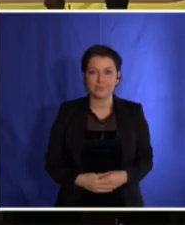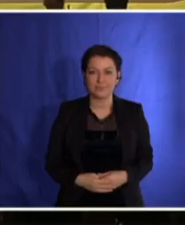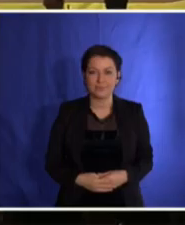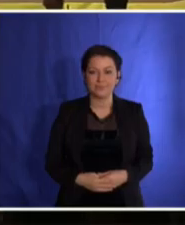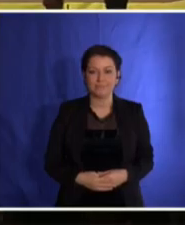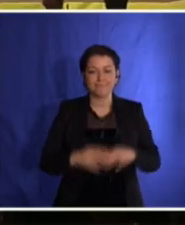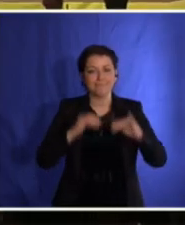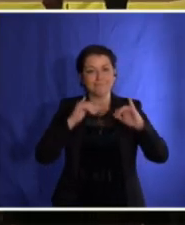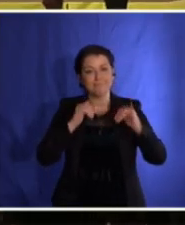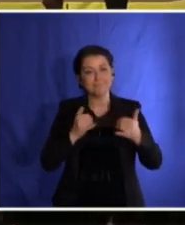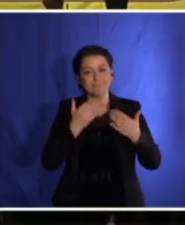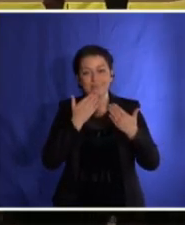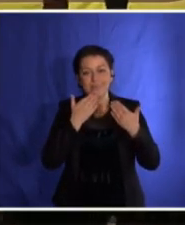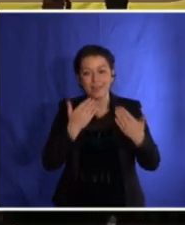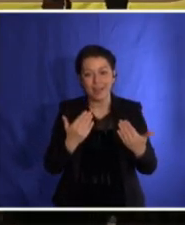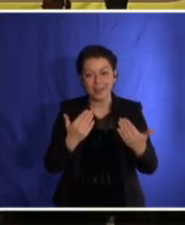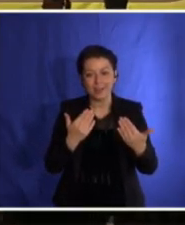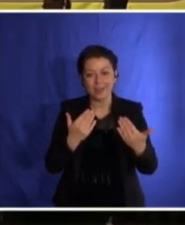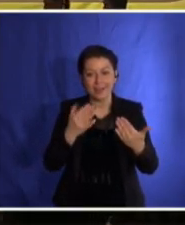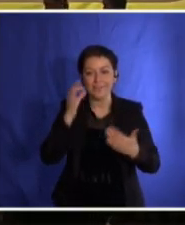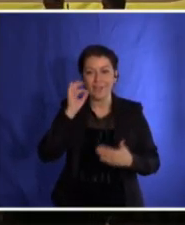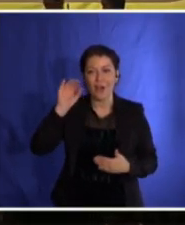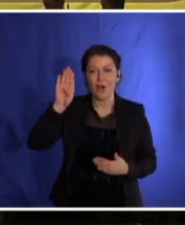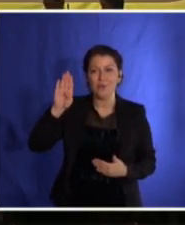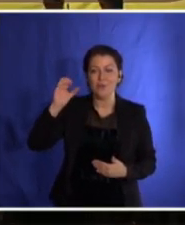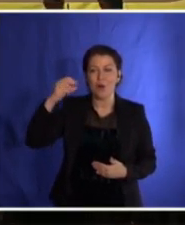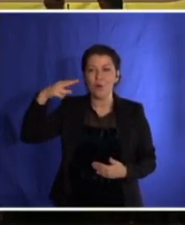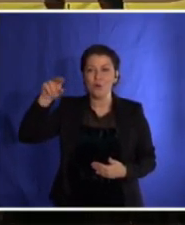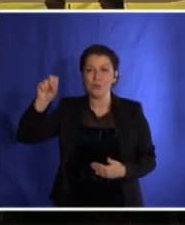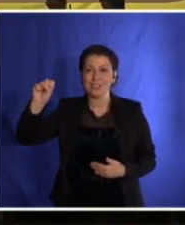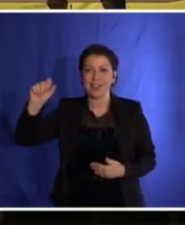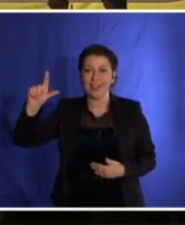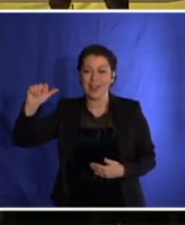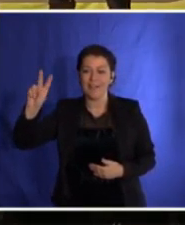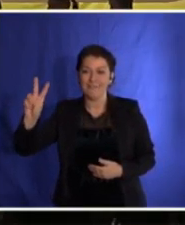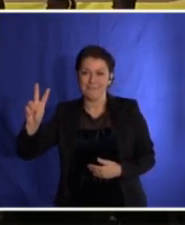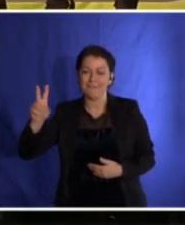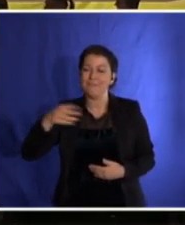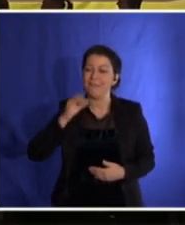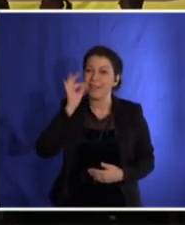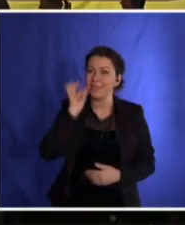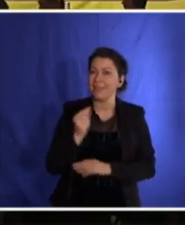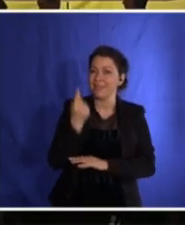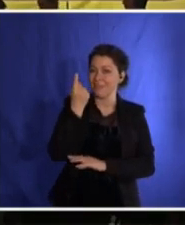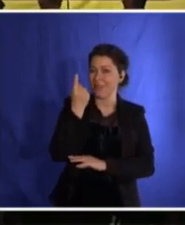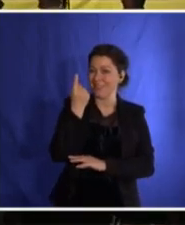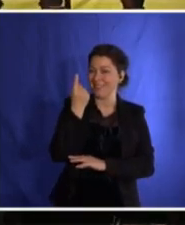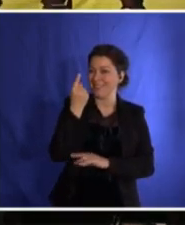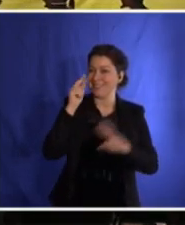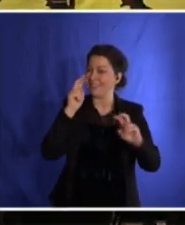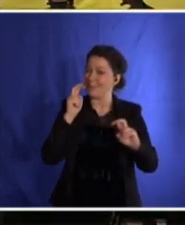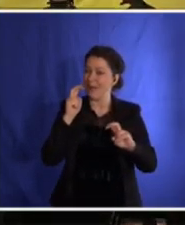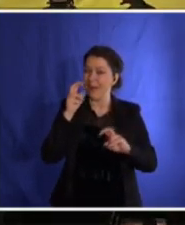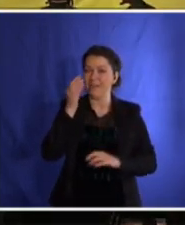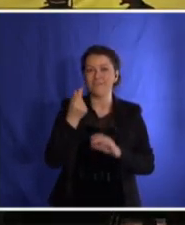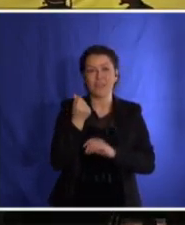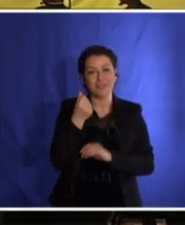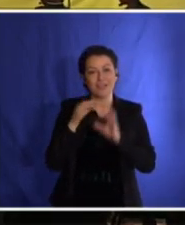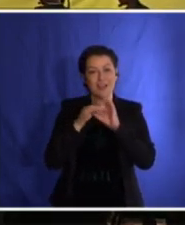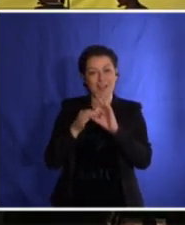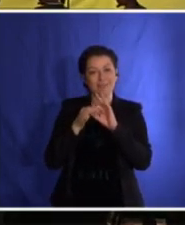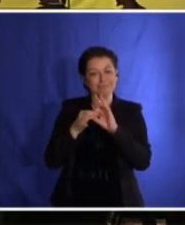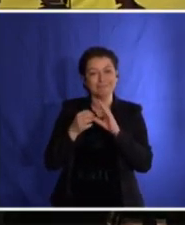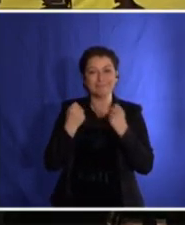Ja, danke, Petra Boslav, Ladies First. Finanzielle Absicherung für Frauen. Von den Frauen kommen wir zur